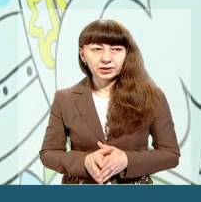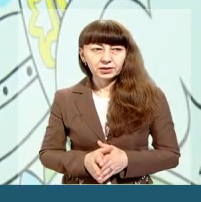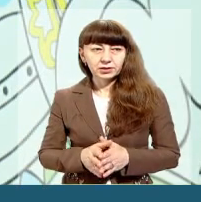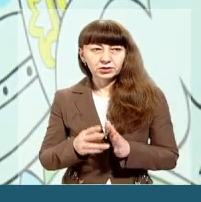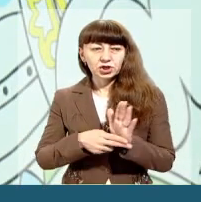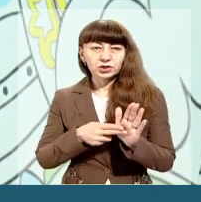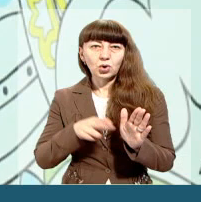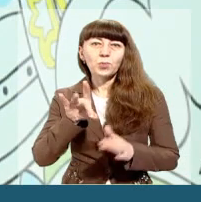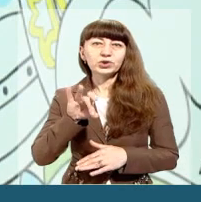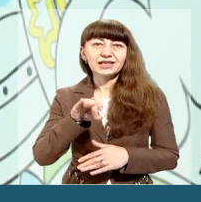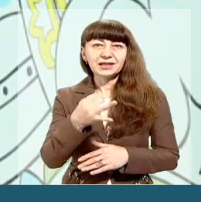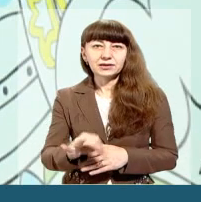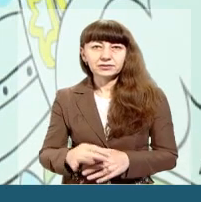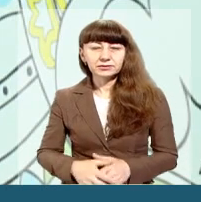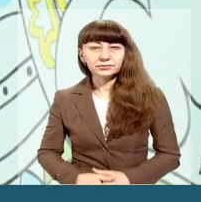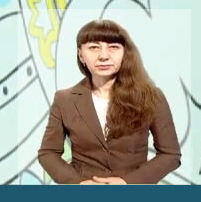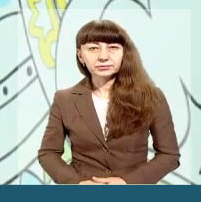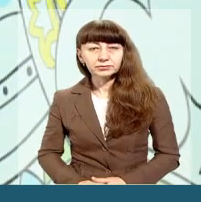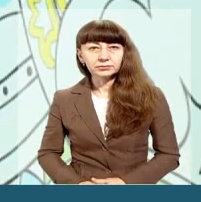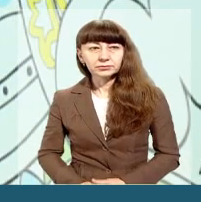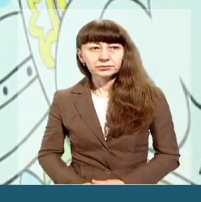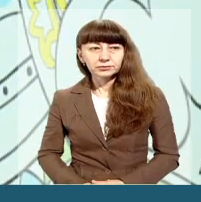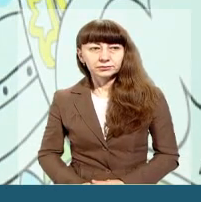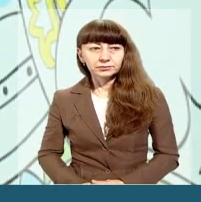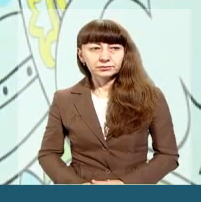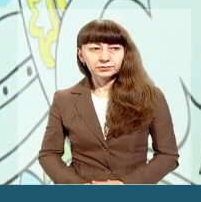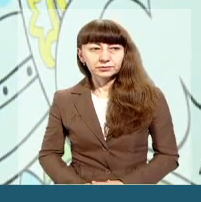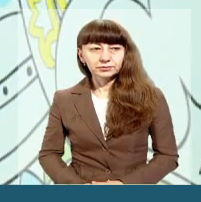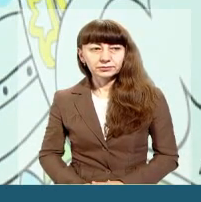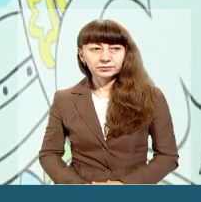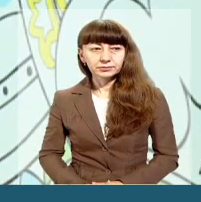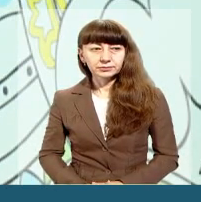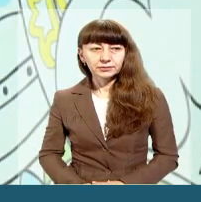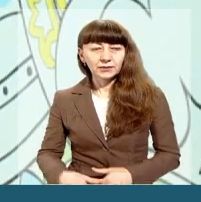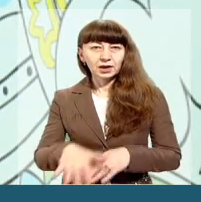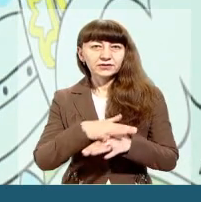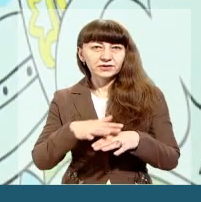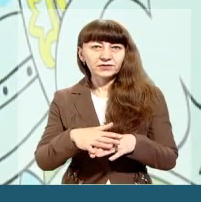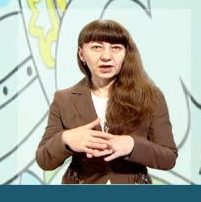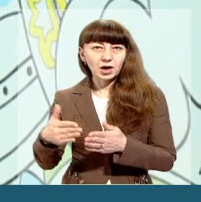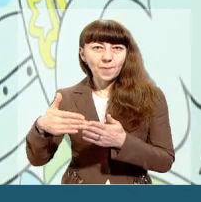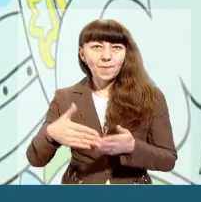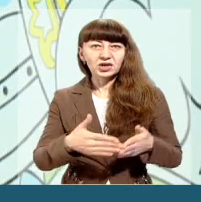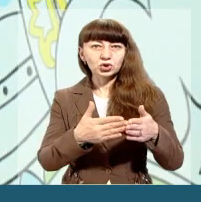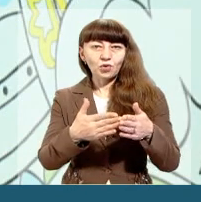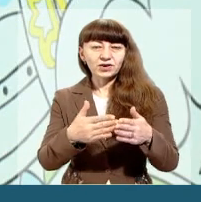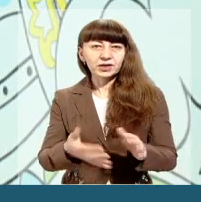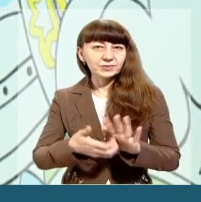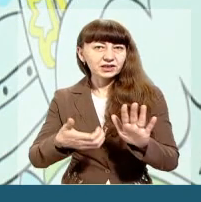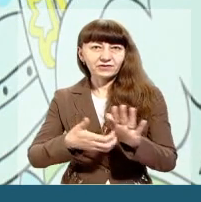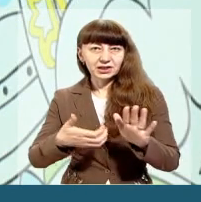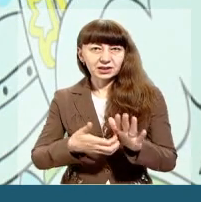железнодорожных путей. Также, получается, в сфере морского транспорта у нас нехватка именно